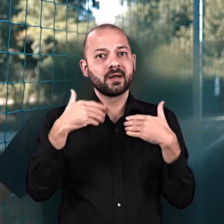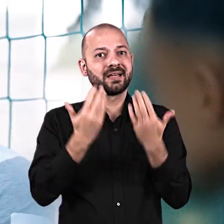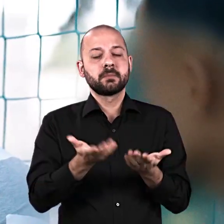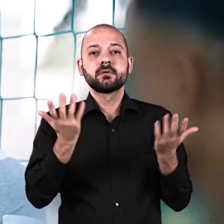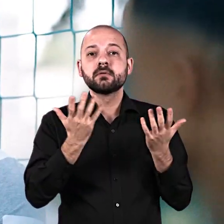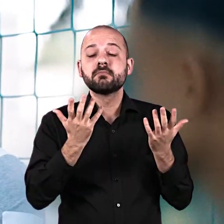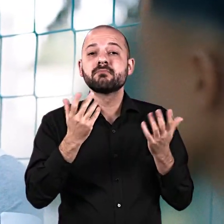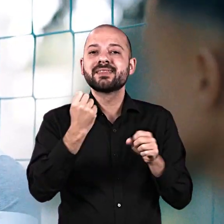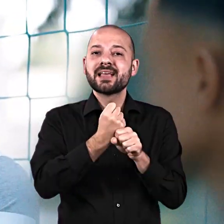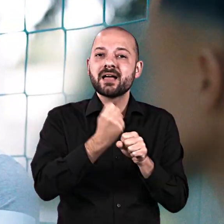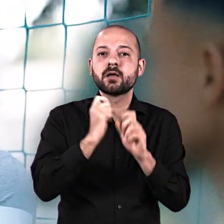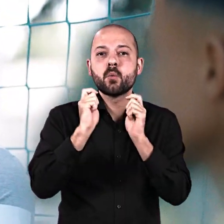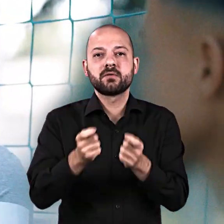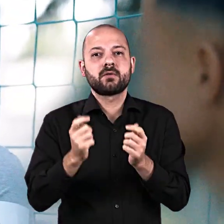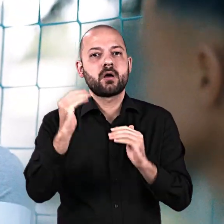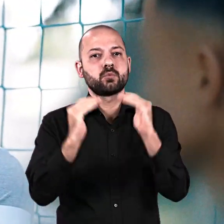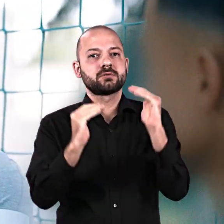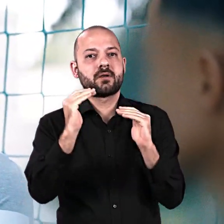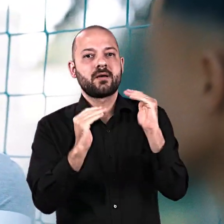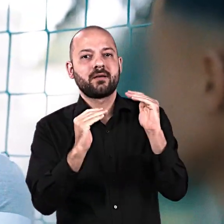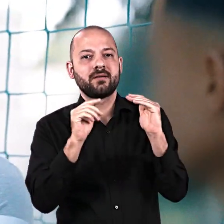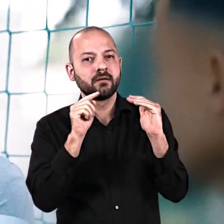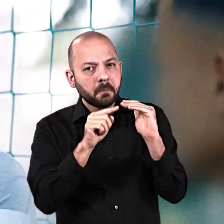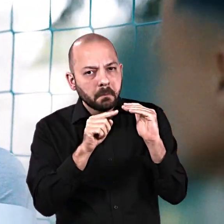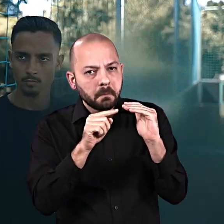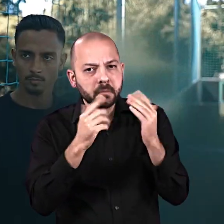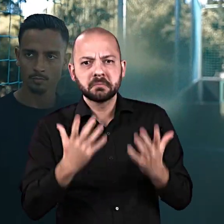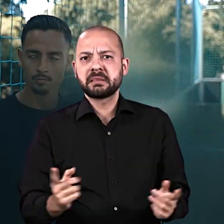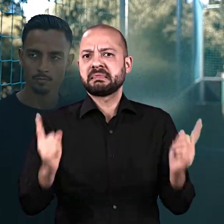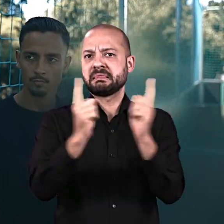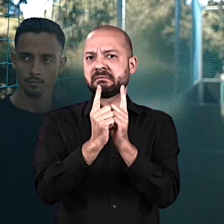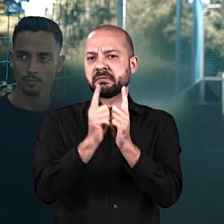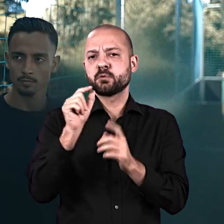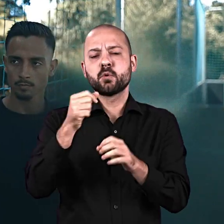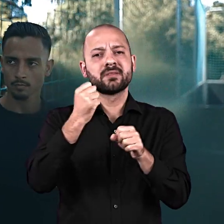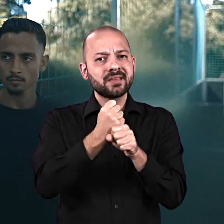wurde mir ein Bescheid gegeben, dass es einen Täter-Opfer-Ausgleich gibt. Da